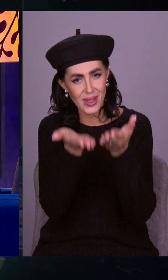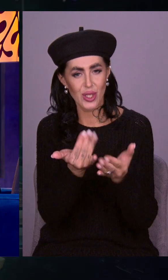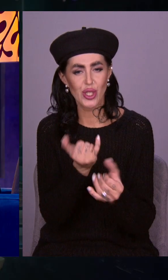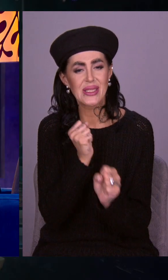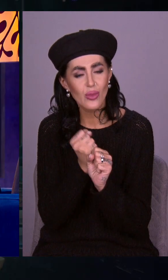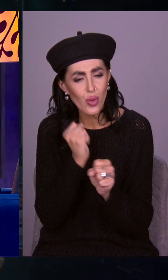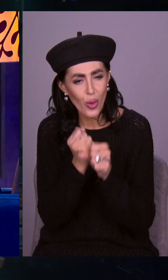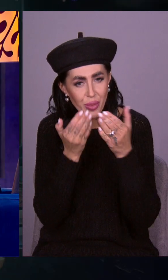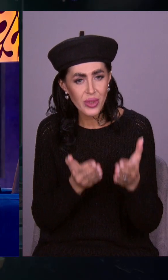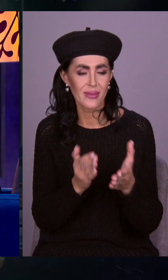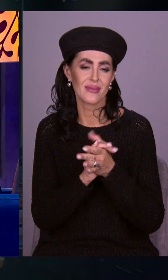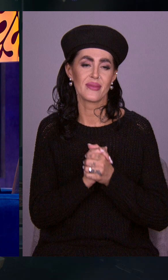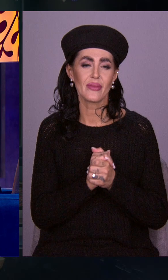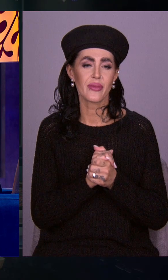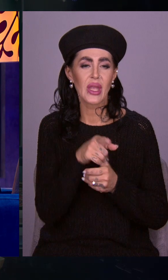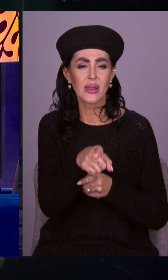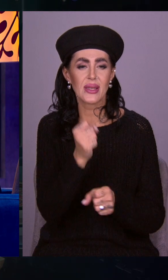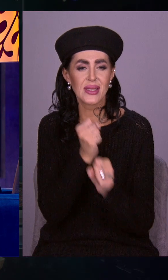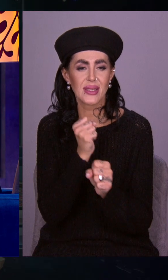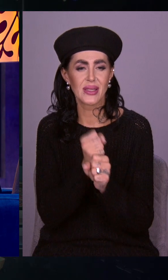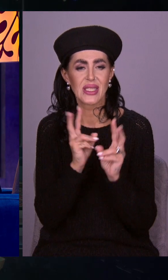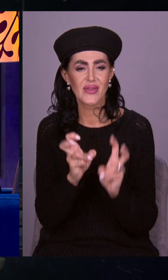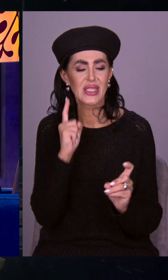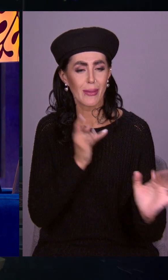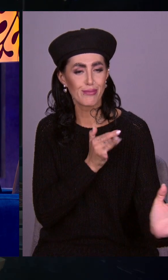за те, що ти робиш бандуру,